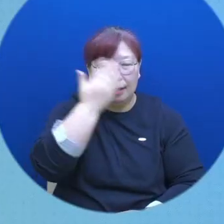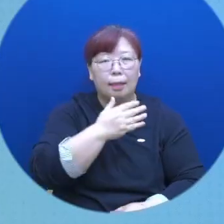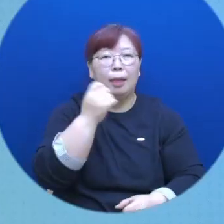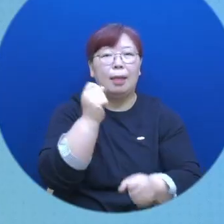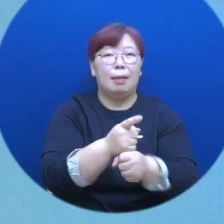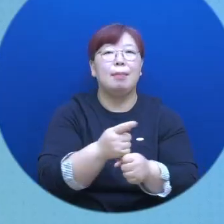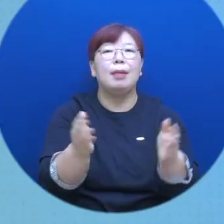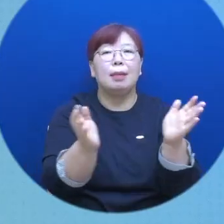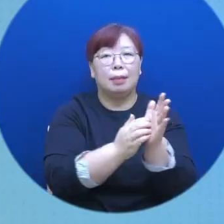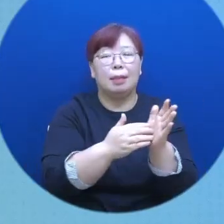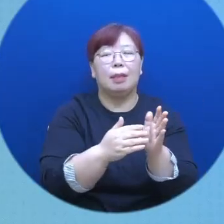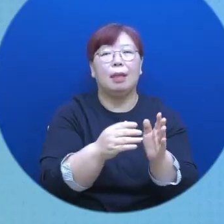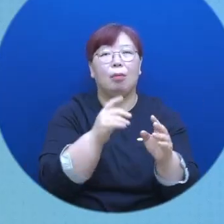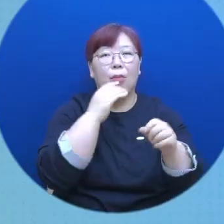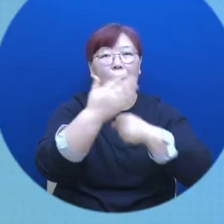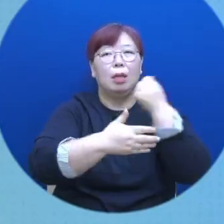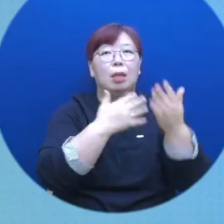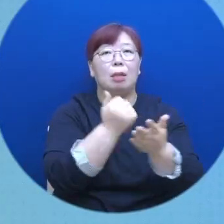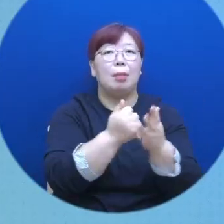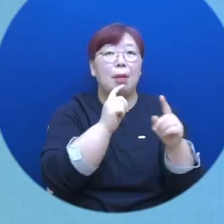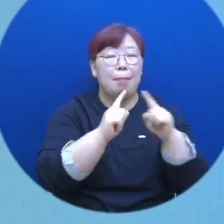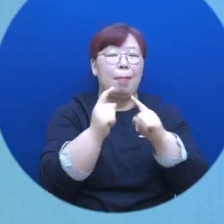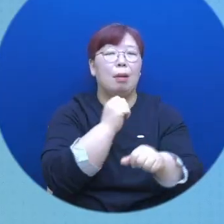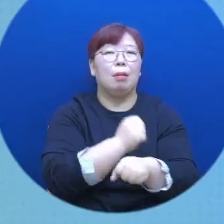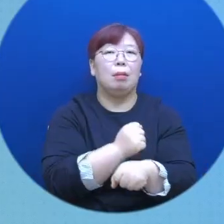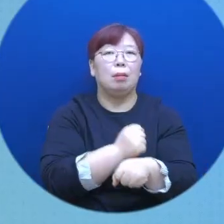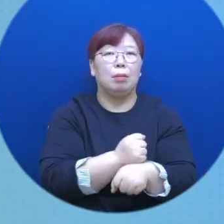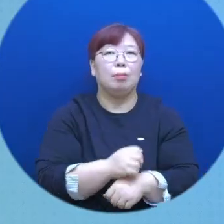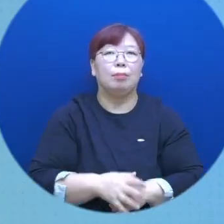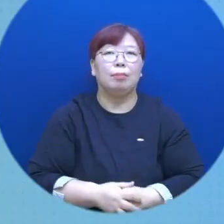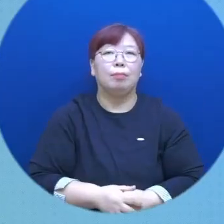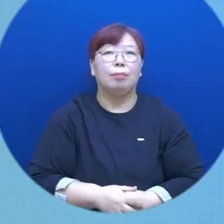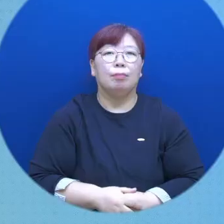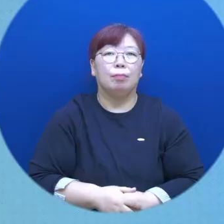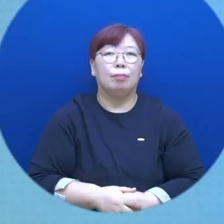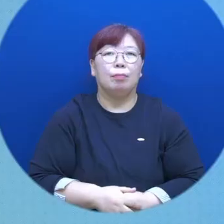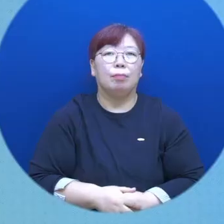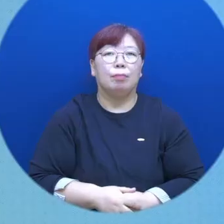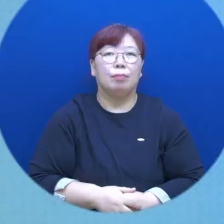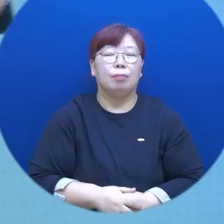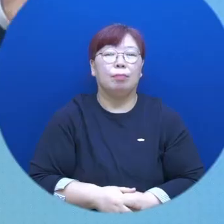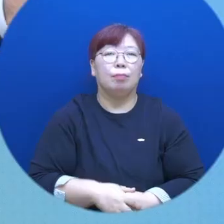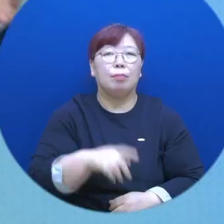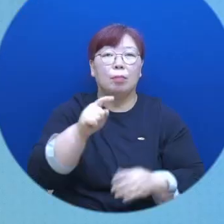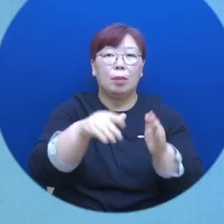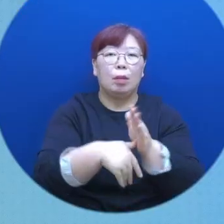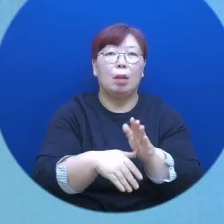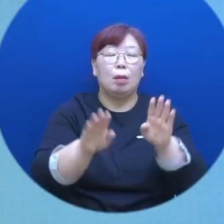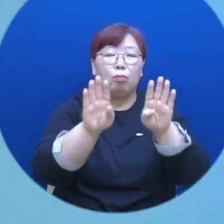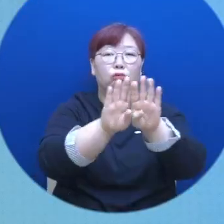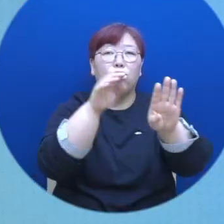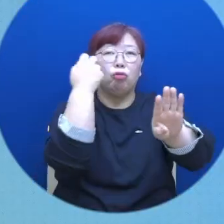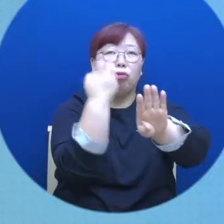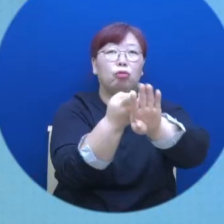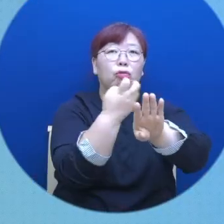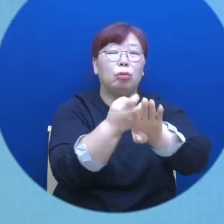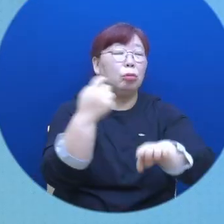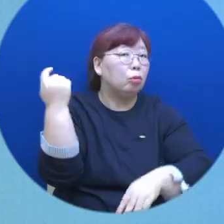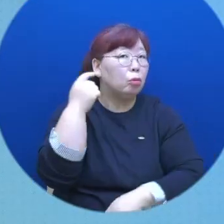했느니라. 이렇게 말씀을 했는데 밖에서 문소리가 들려오잖아요. 문 열고 나가보니까 누가